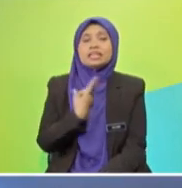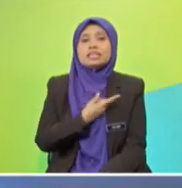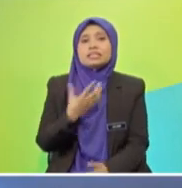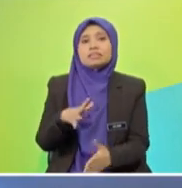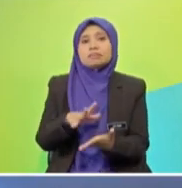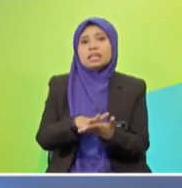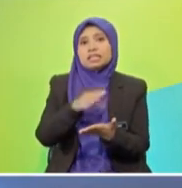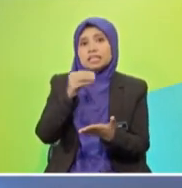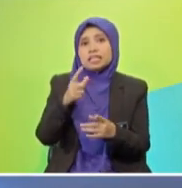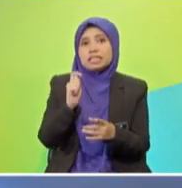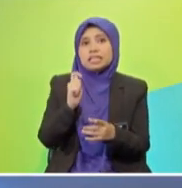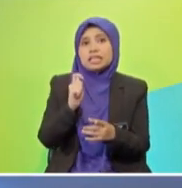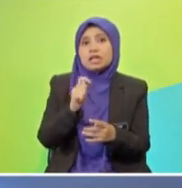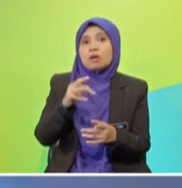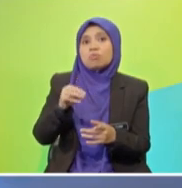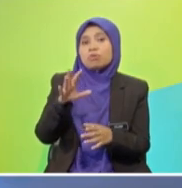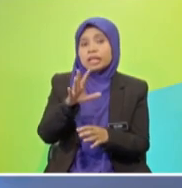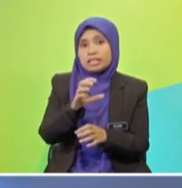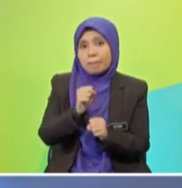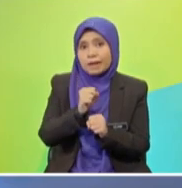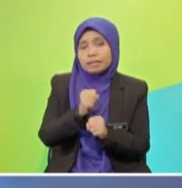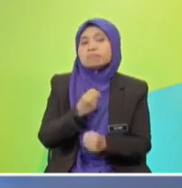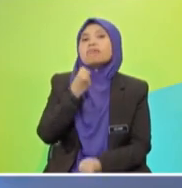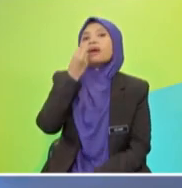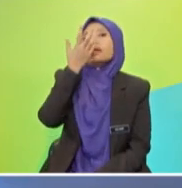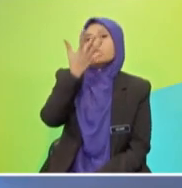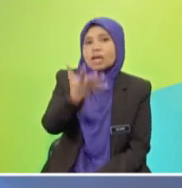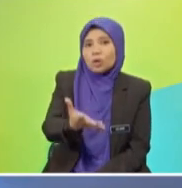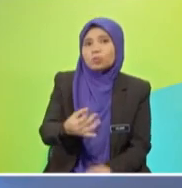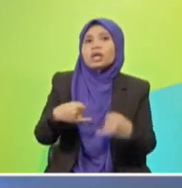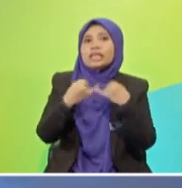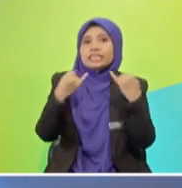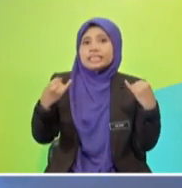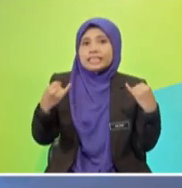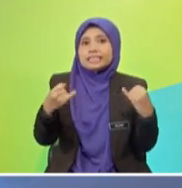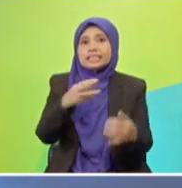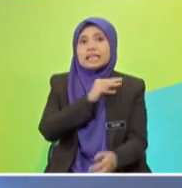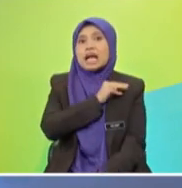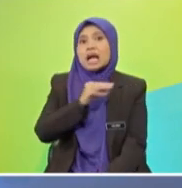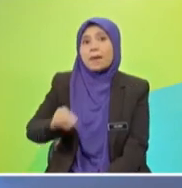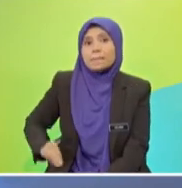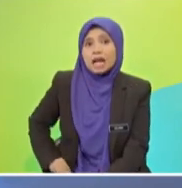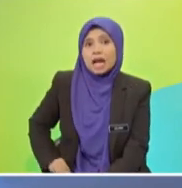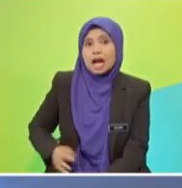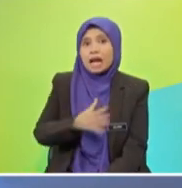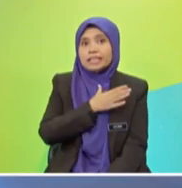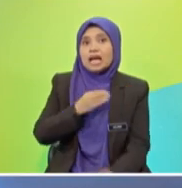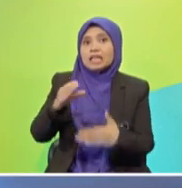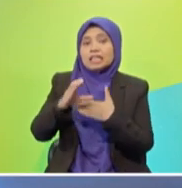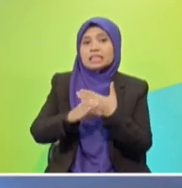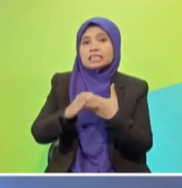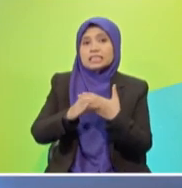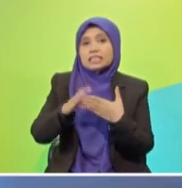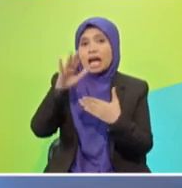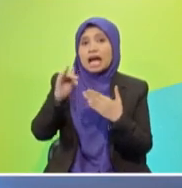Ah murid dapat menyatakan jenis kemalangan dan kecintaan yang boleh